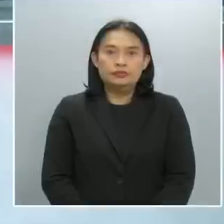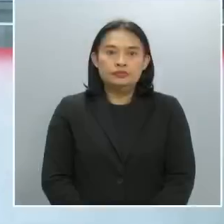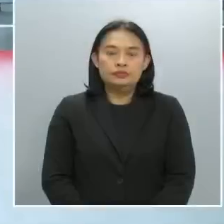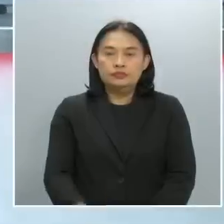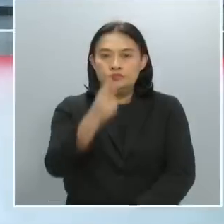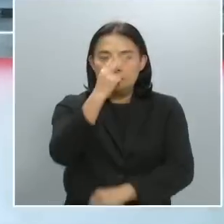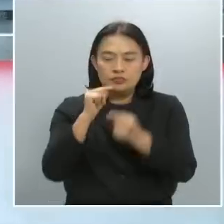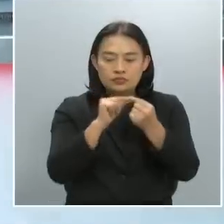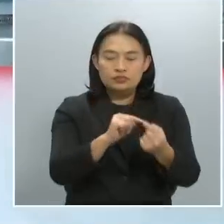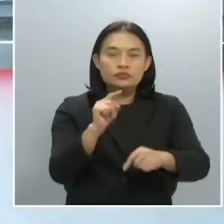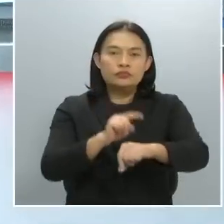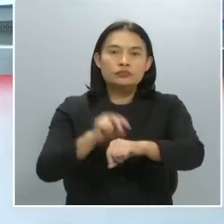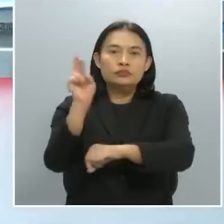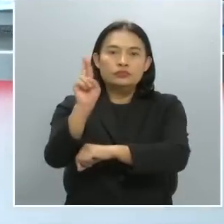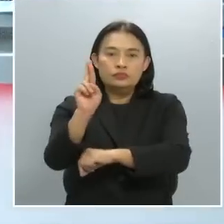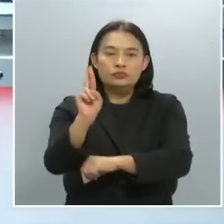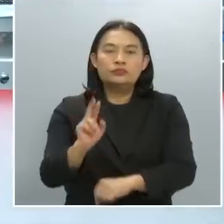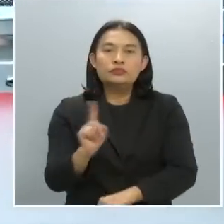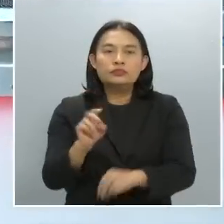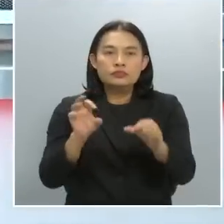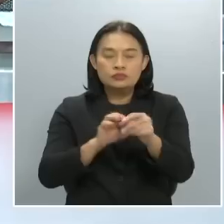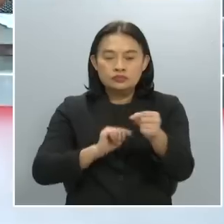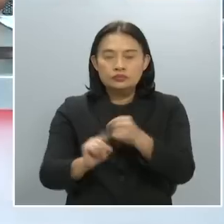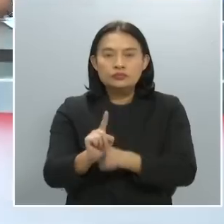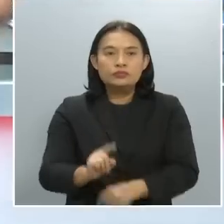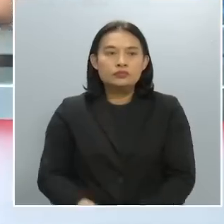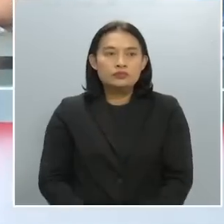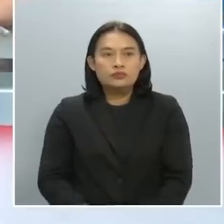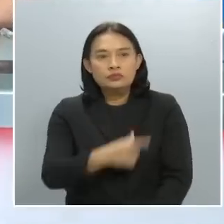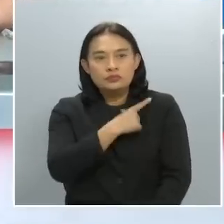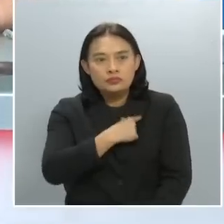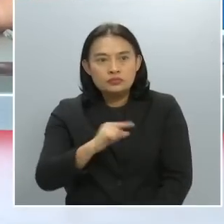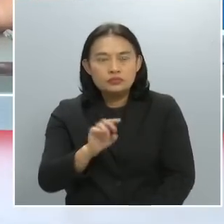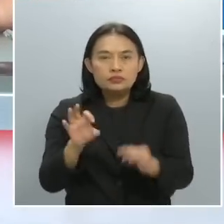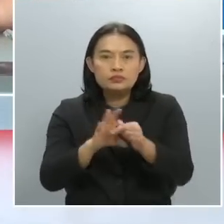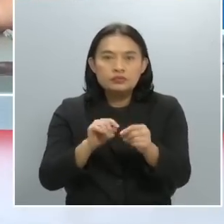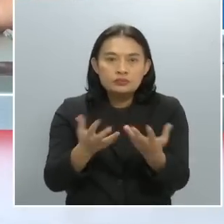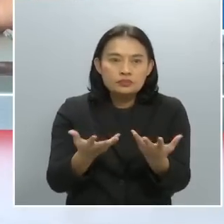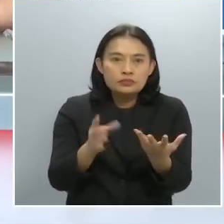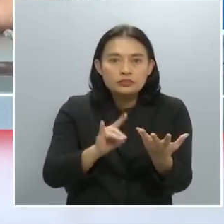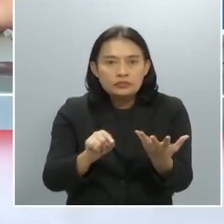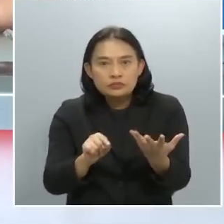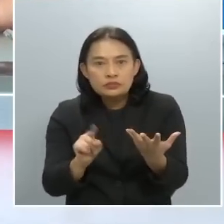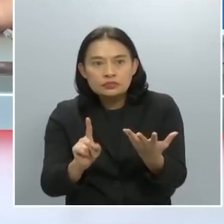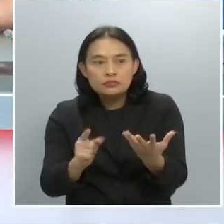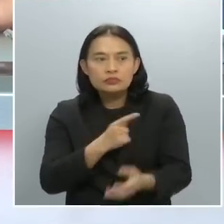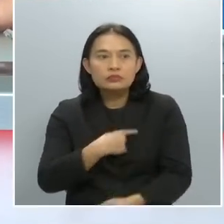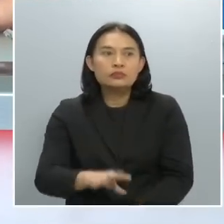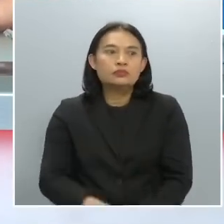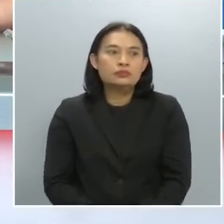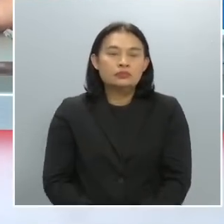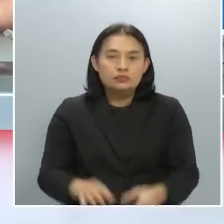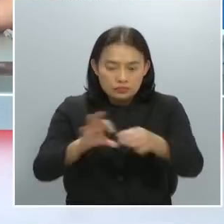กลับมาติดตามเที่ยงวันทันเหตุการณ์ค่ะตันชอบสักไหมคะไม่น่าจะชอบ ไม่ได้มาทางสายนี ้ไม่ได้สายนี ้ค่ะ พี่ก็ไม่มีค่ะ